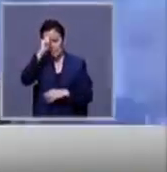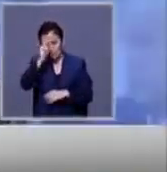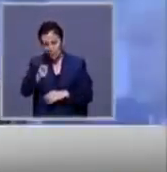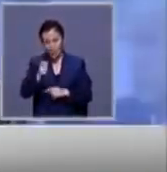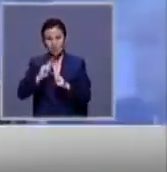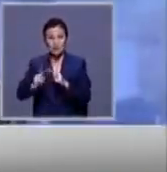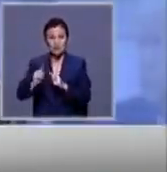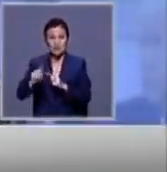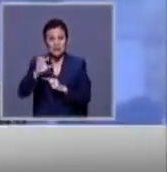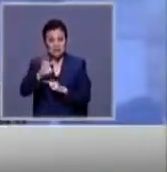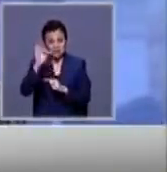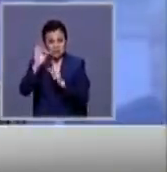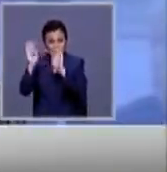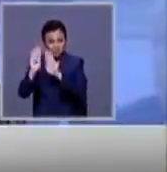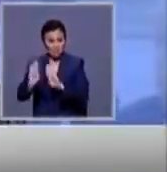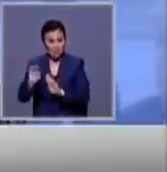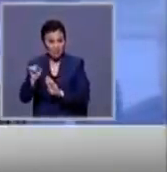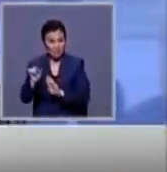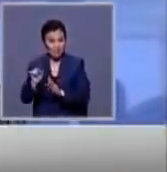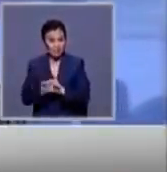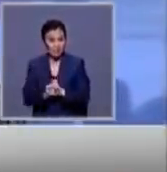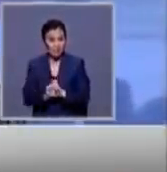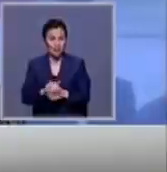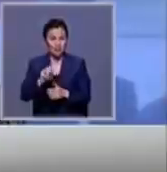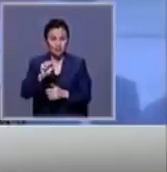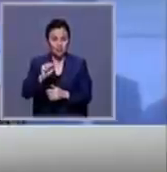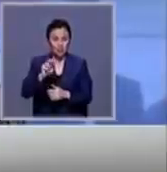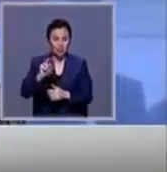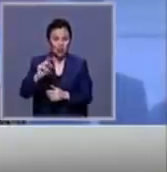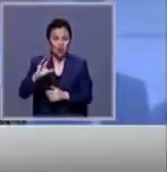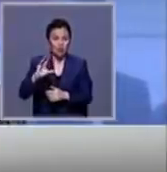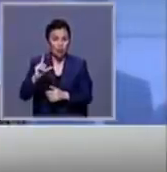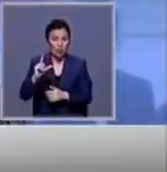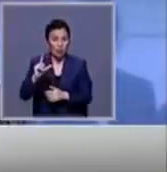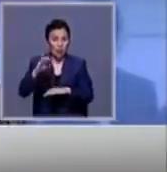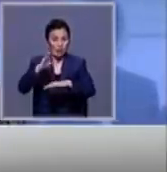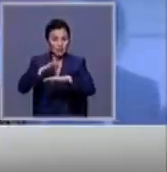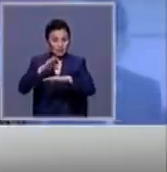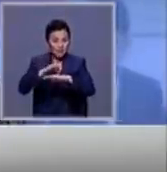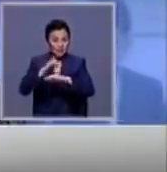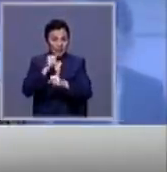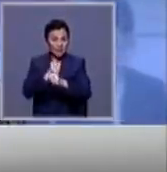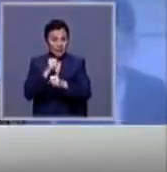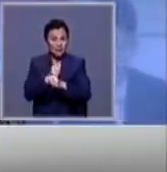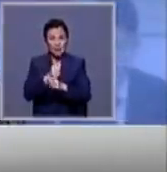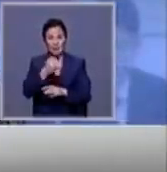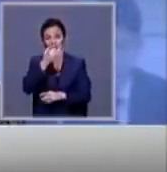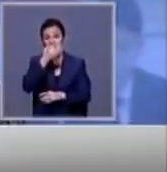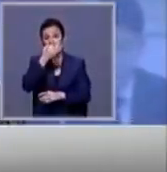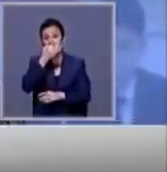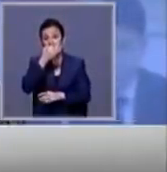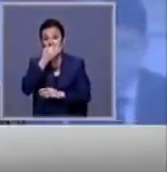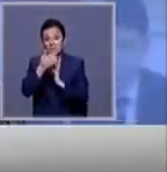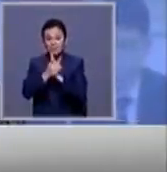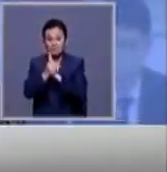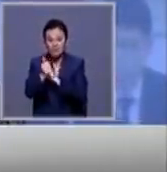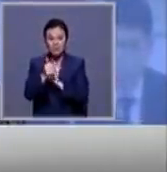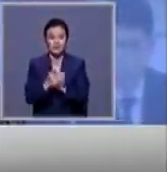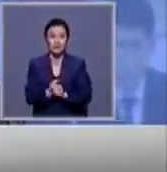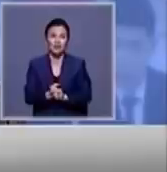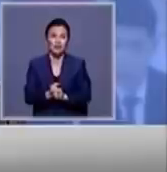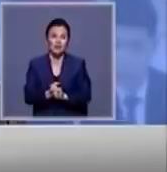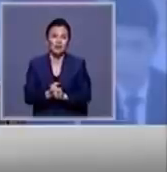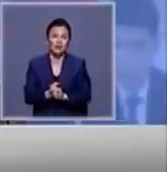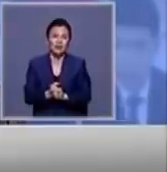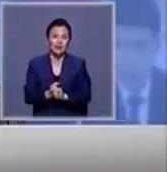ะถ้าเป็นคนรุ่นถ้าเป็นคนที่เป็นสนช.อยู่ใช่ไหมเป็นพวกมืออาชีพที่ประเภทเป็นไหมสวสรรหาใช่